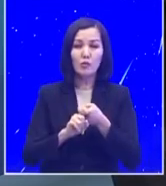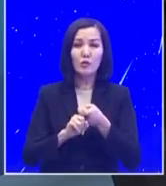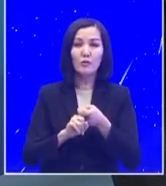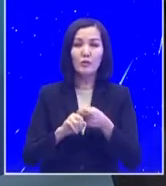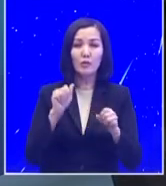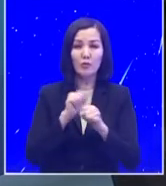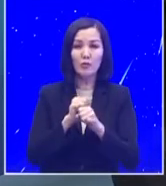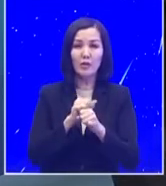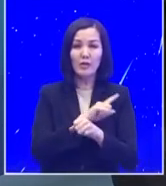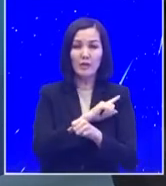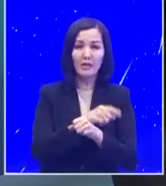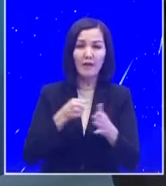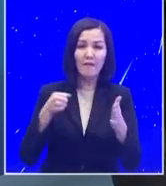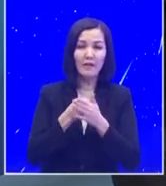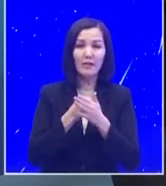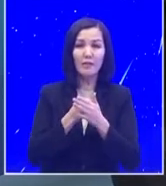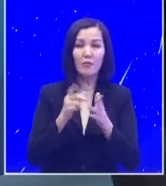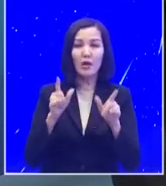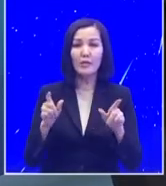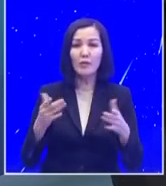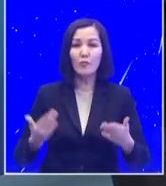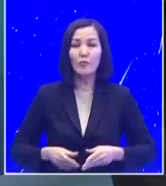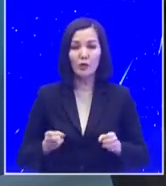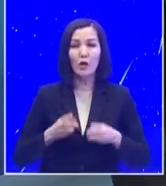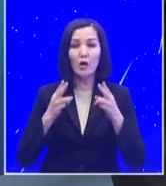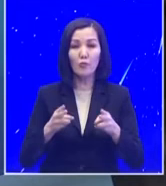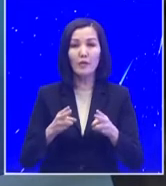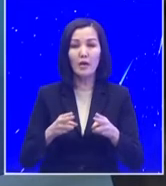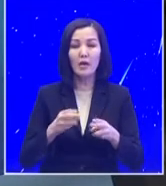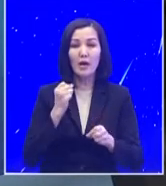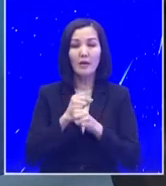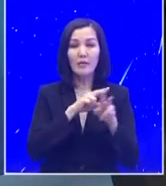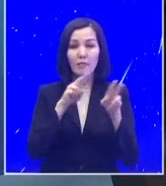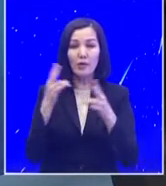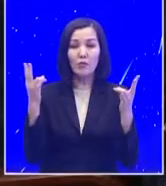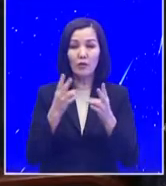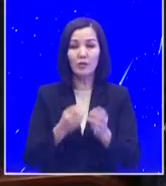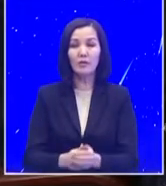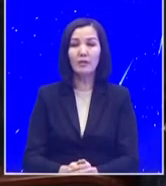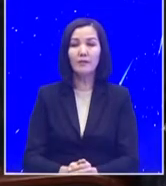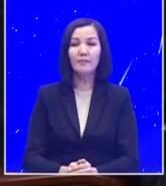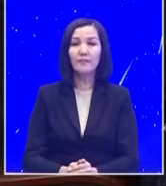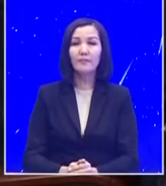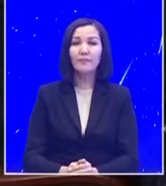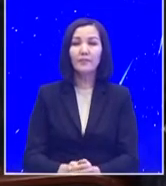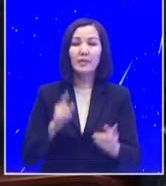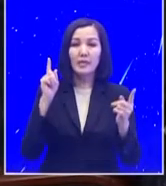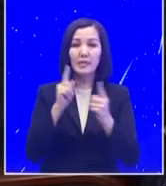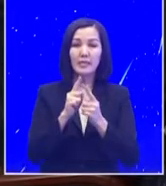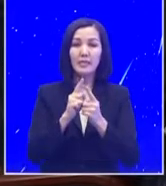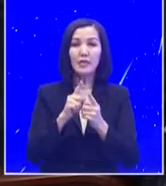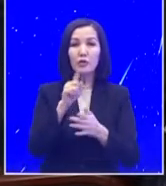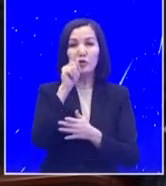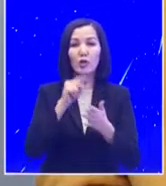жүрсеңдер қысым өзгереді. Ал бұл адам өміріне қауіпті. Сондықтан да қатаң бақылауға алыңыздар. Жеке қабылдауға келгендердің